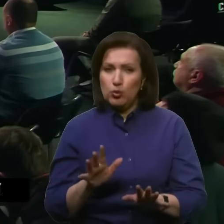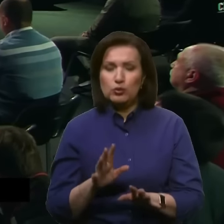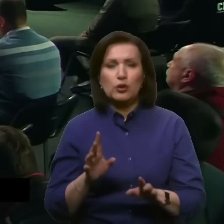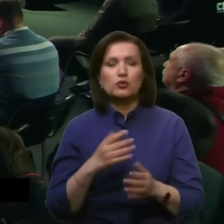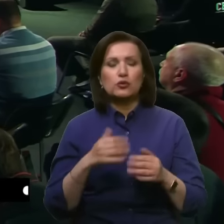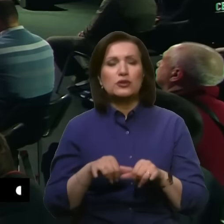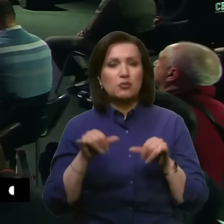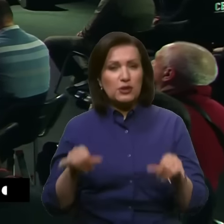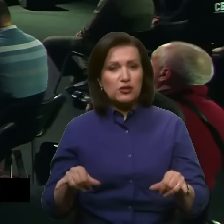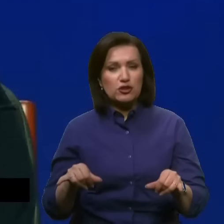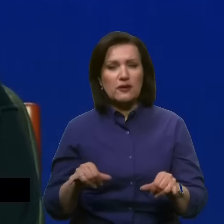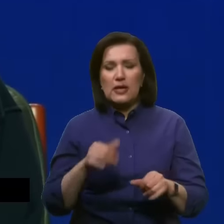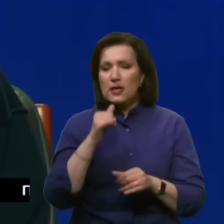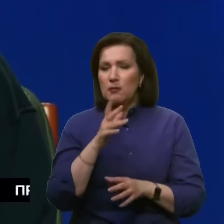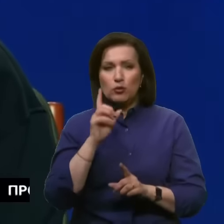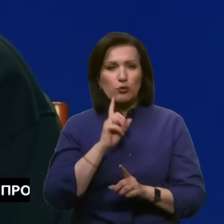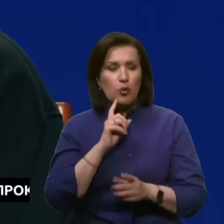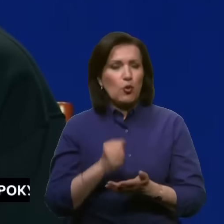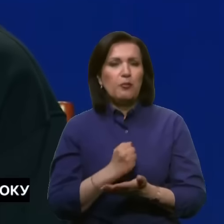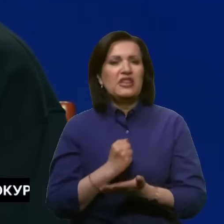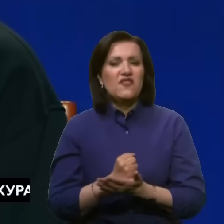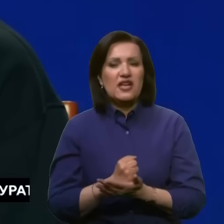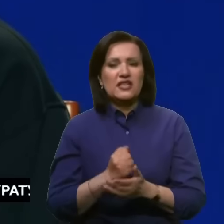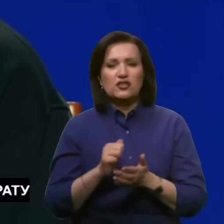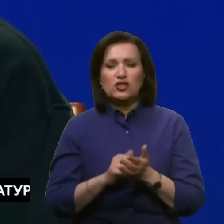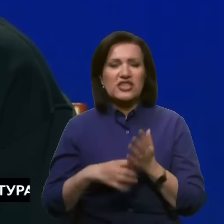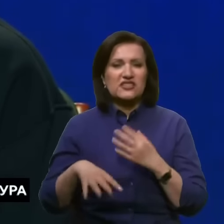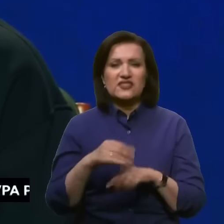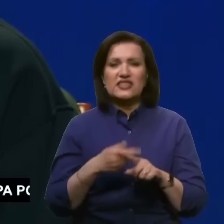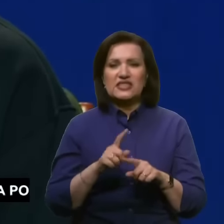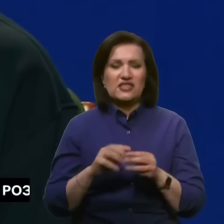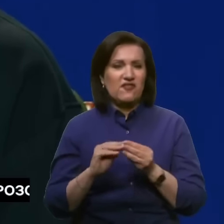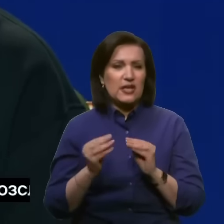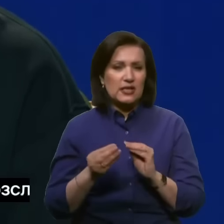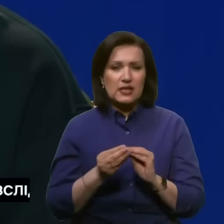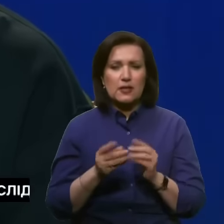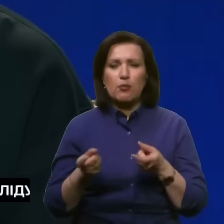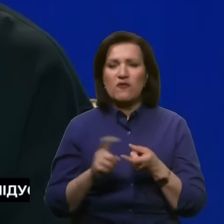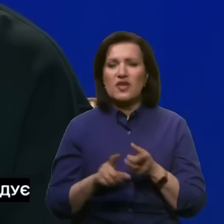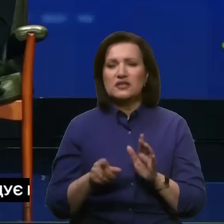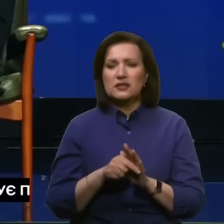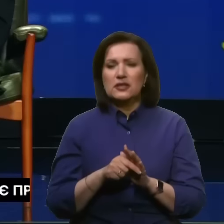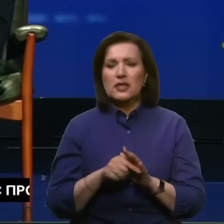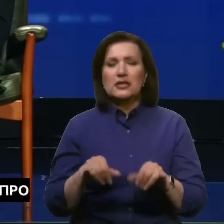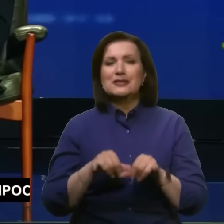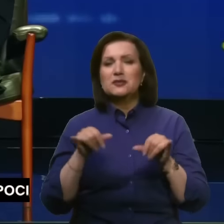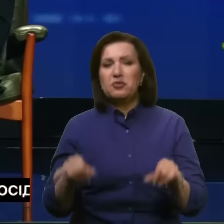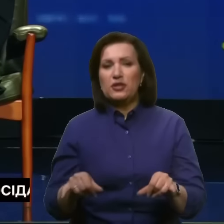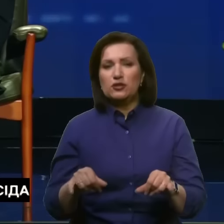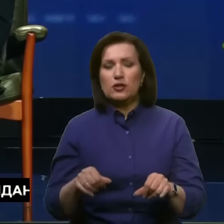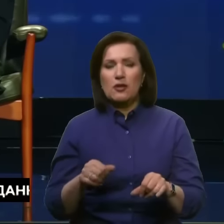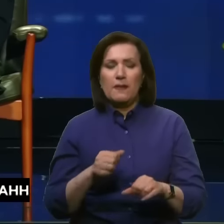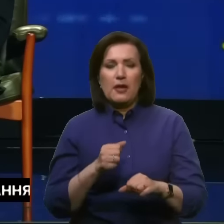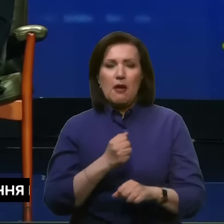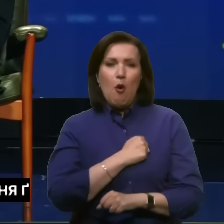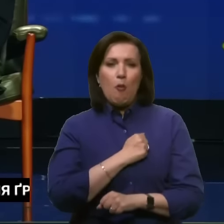Що стосується збільшення, не можу поки що підтвердити через всі ці виклики, пов'язані з збільшенням